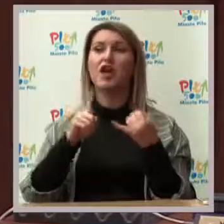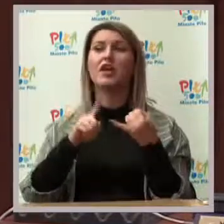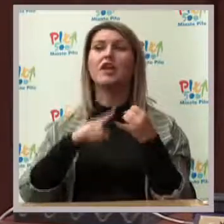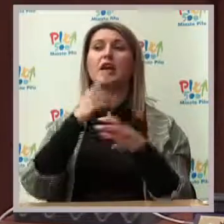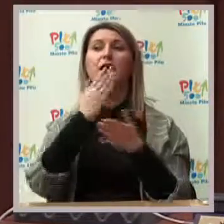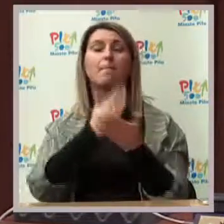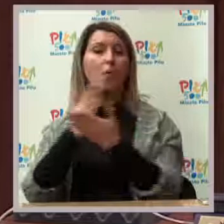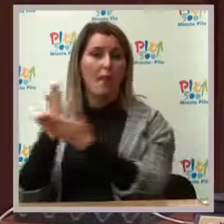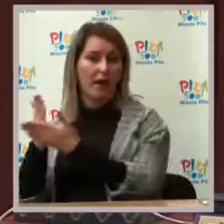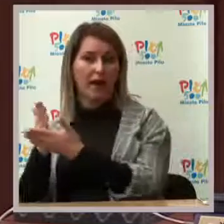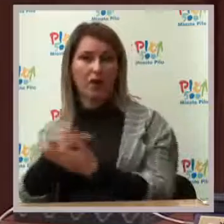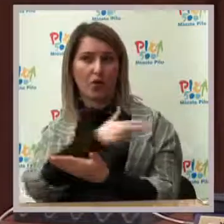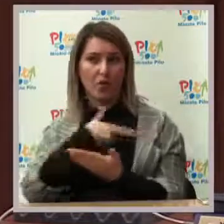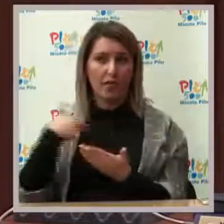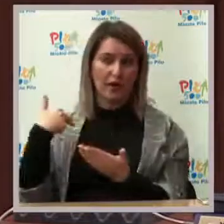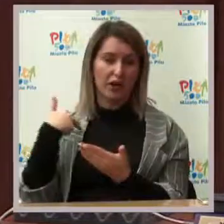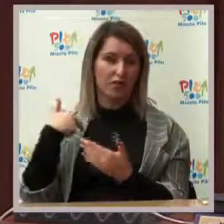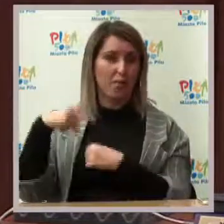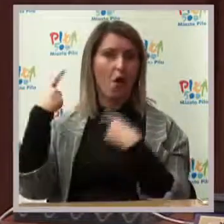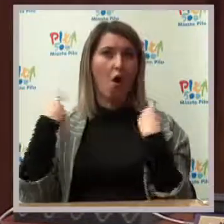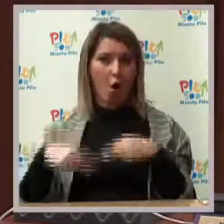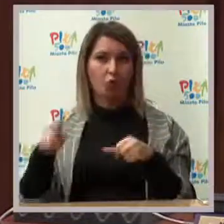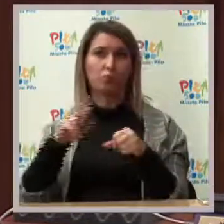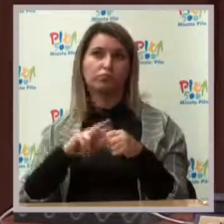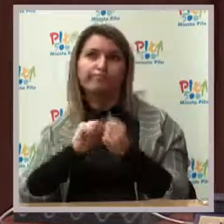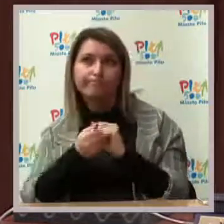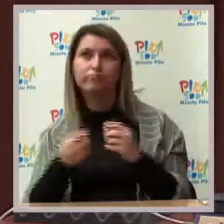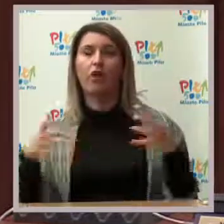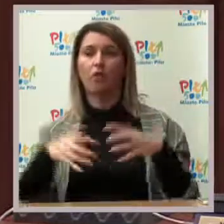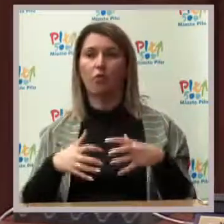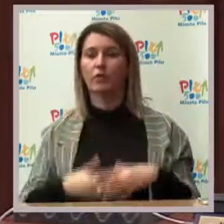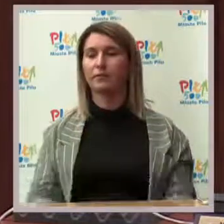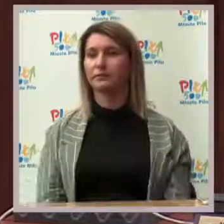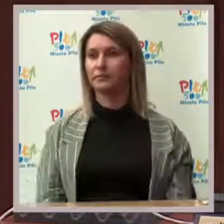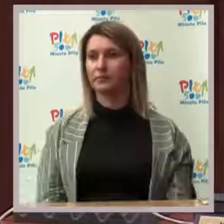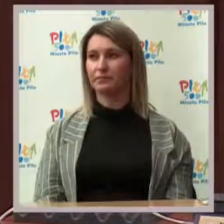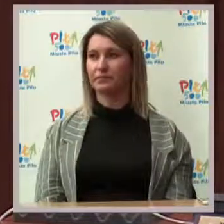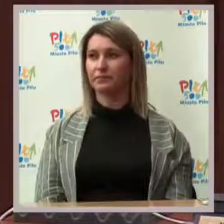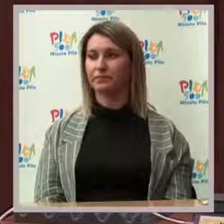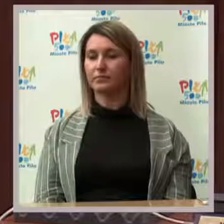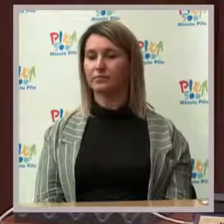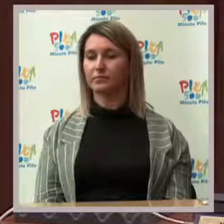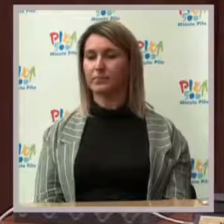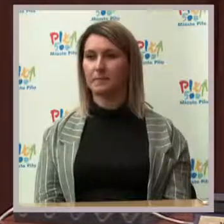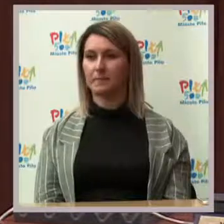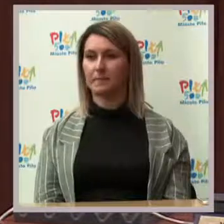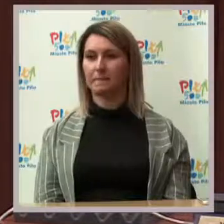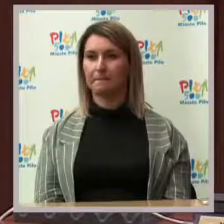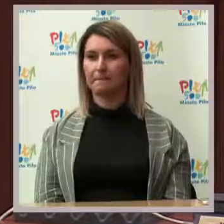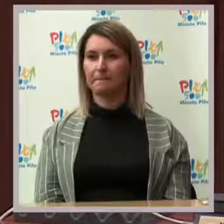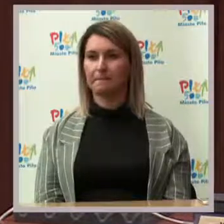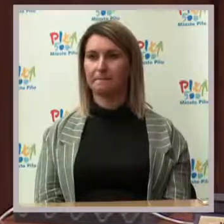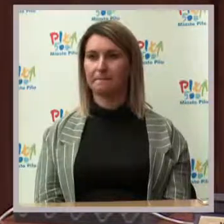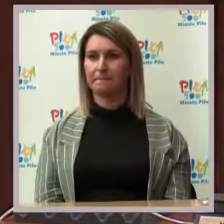to i zawodnikom, i działaczom, i właśnie takim osobom jak nasz